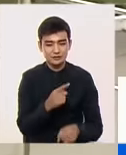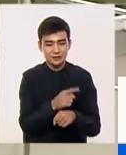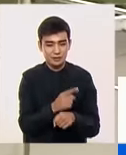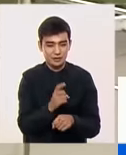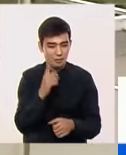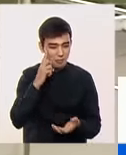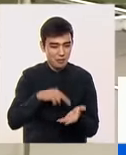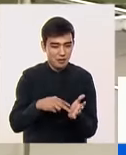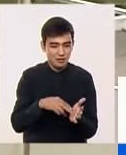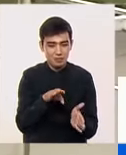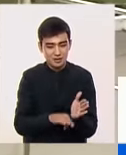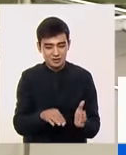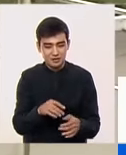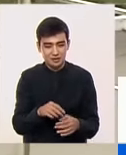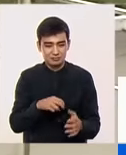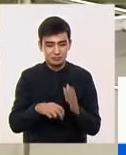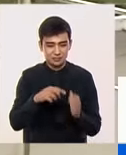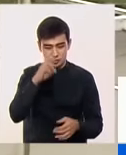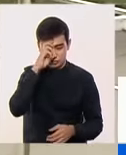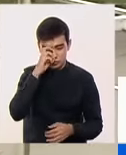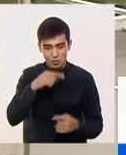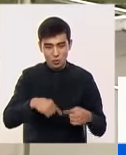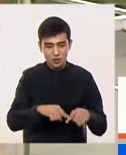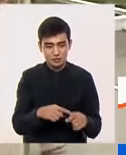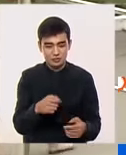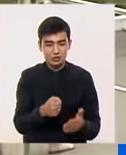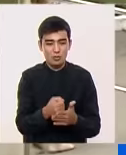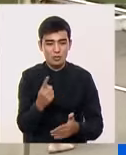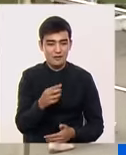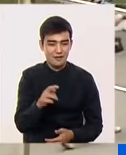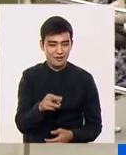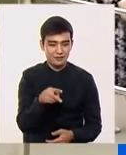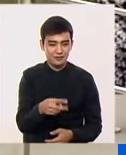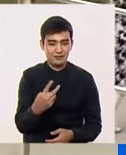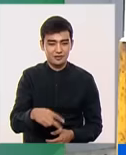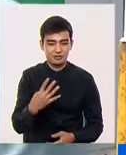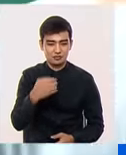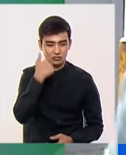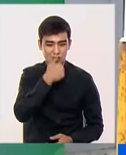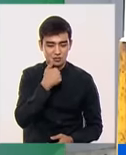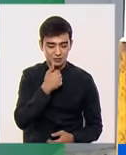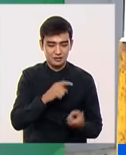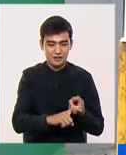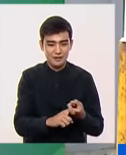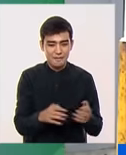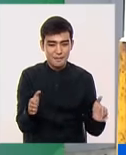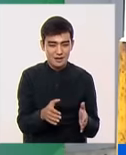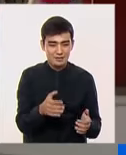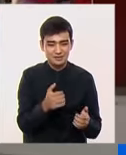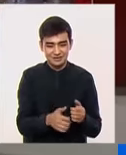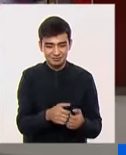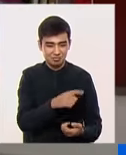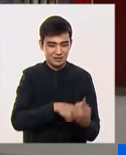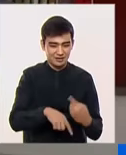внеплановые визиты государственными органами планируют продлить до 1 января 2020 4 года в отношении малого а также микро